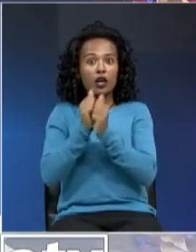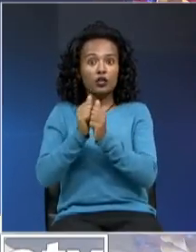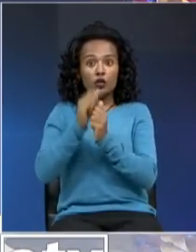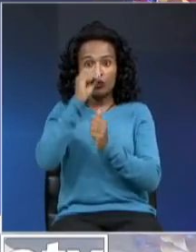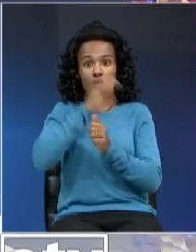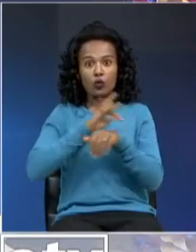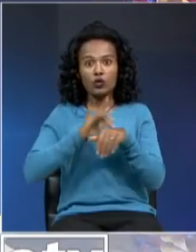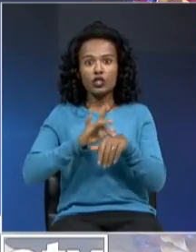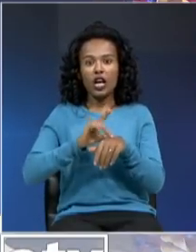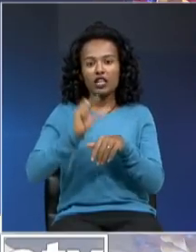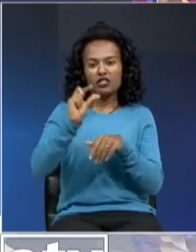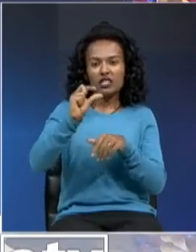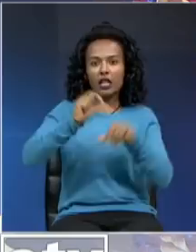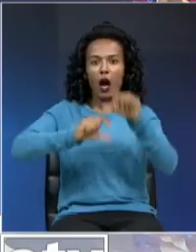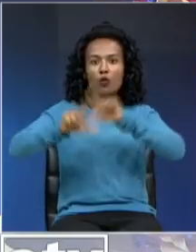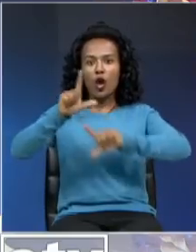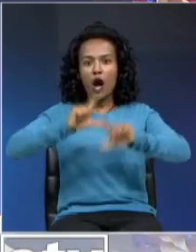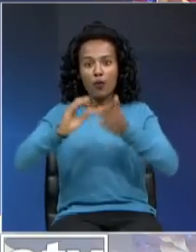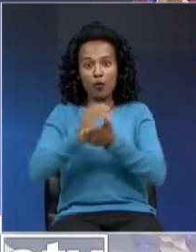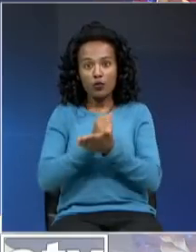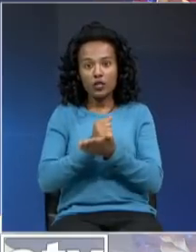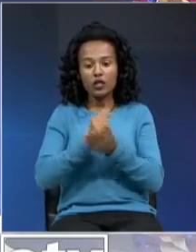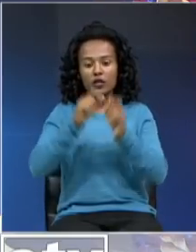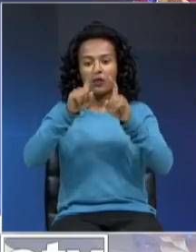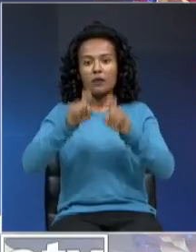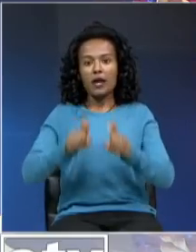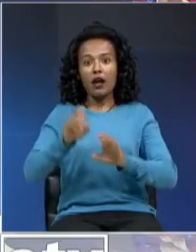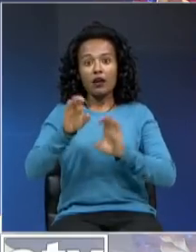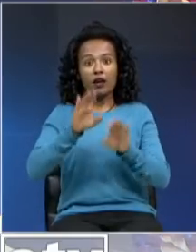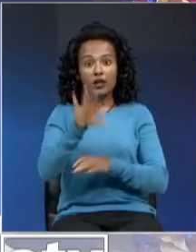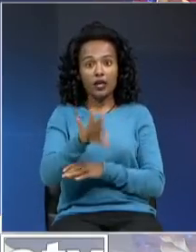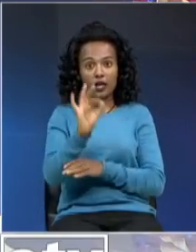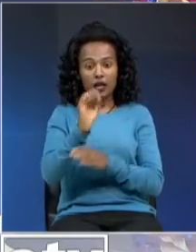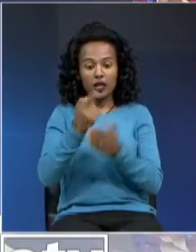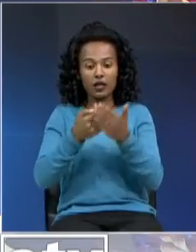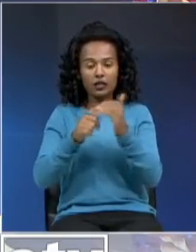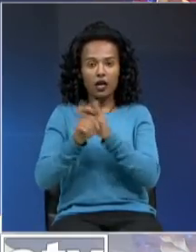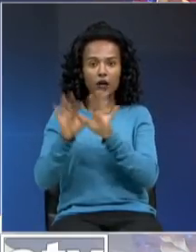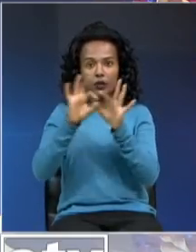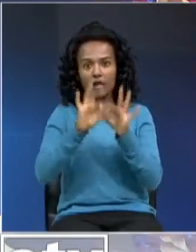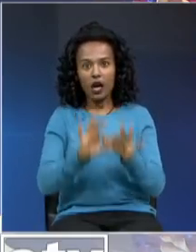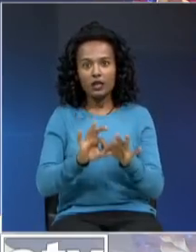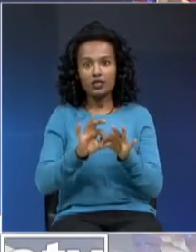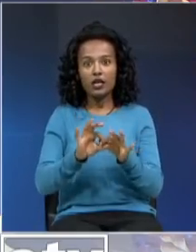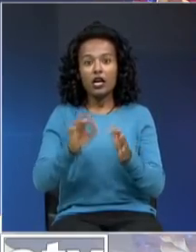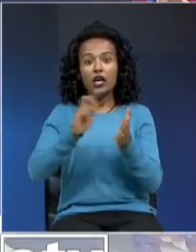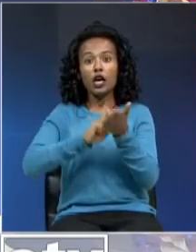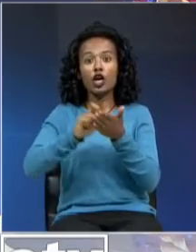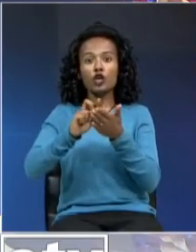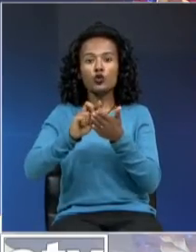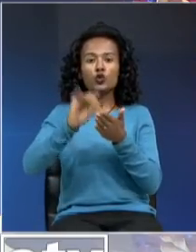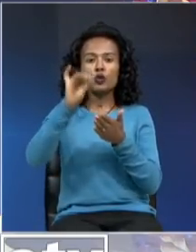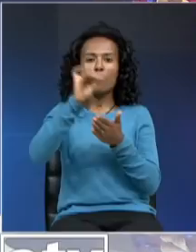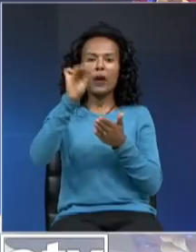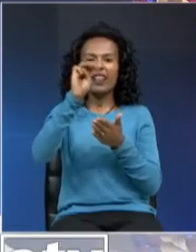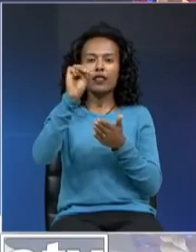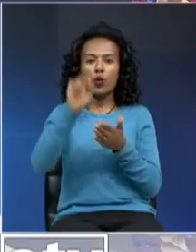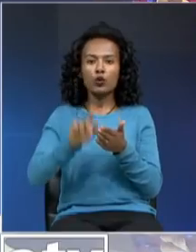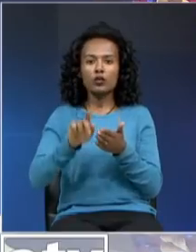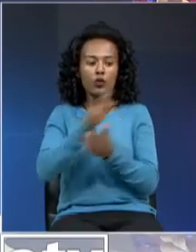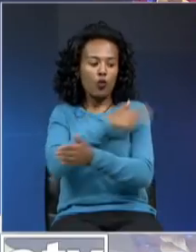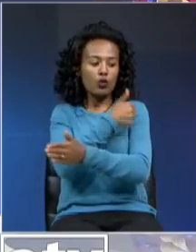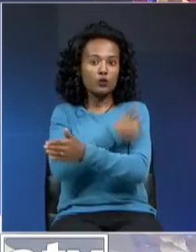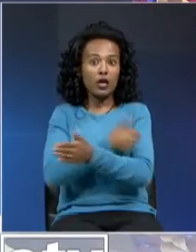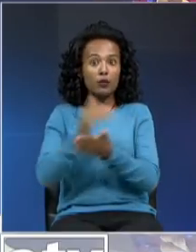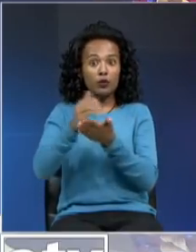ላይ ናሙና በመውሰድ የኮሮና ቫይረስ ምርመራ እያደረገ ይገኛል። ከዚሁ ጋር በተያያዘ ከቅዱስ ጴጥሮስ ሆስፒታል ከተወሰደ ናሙና